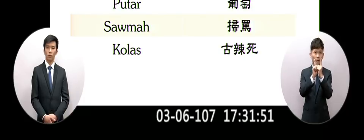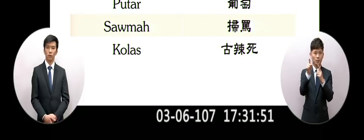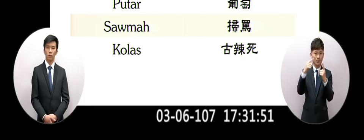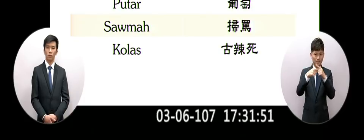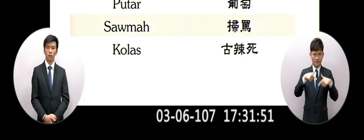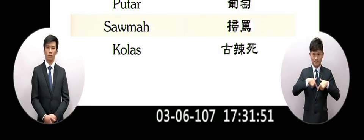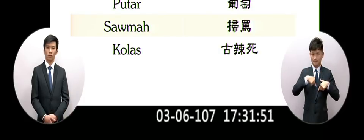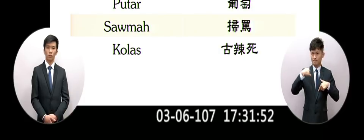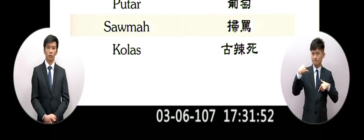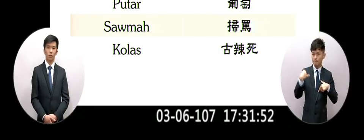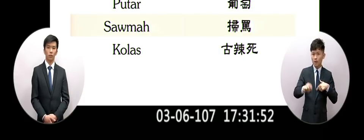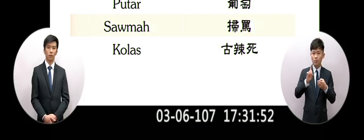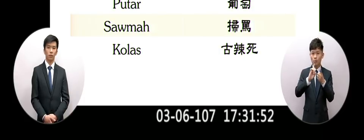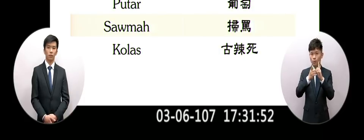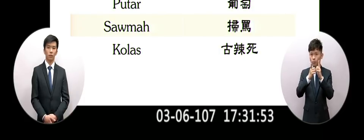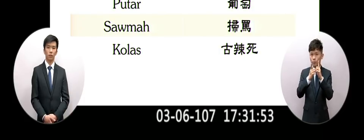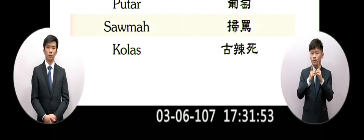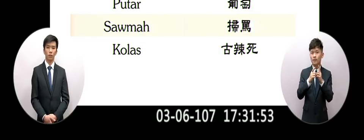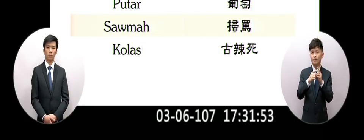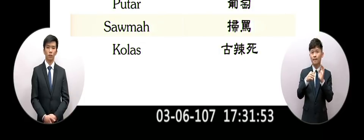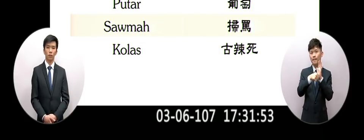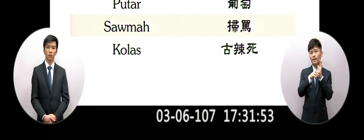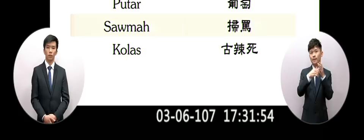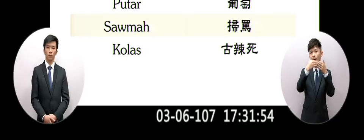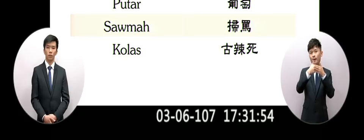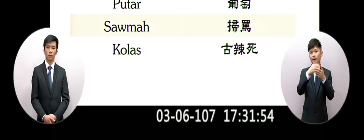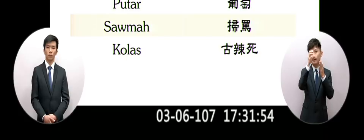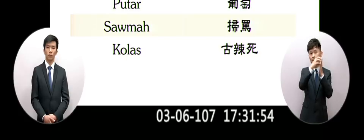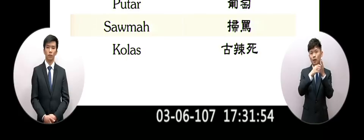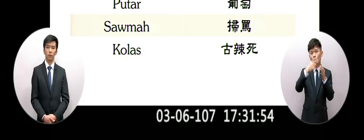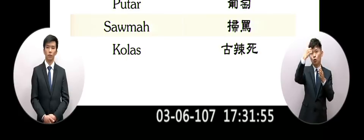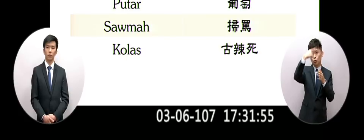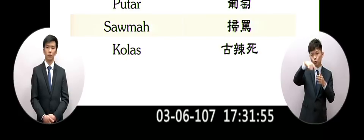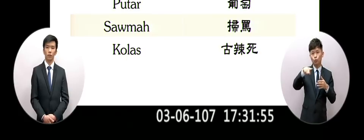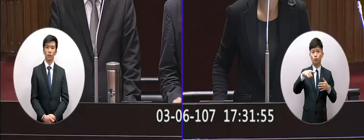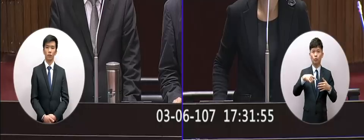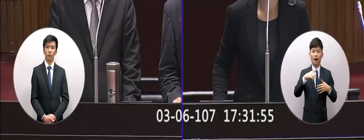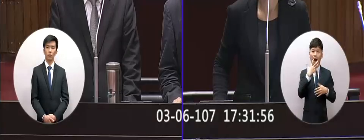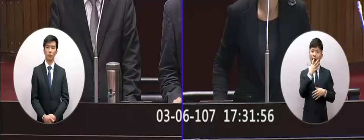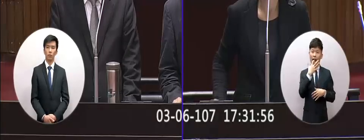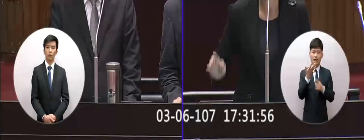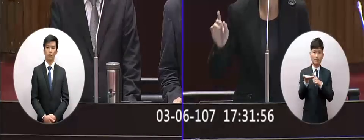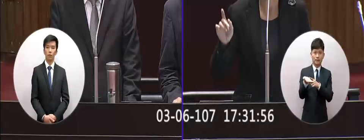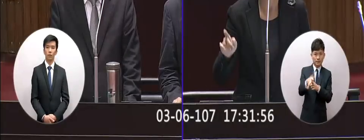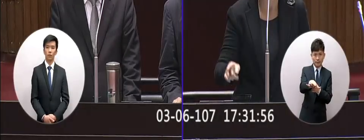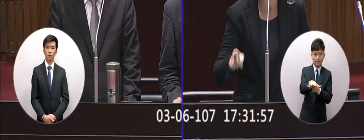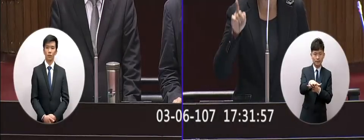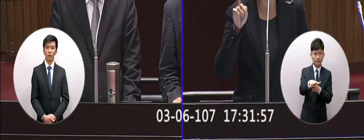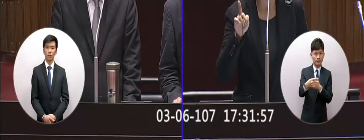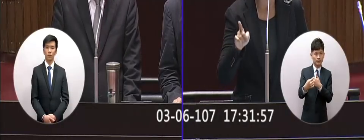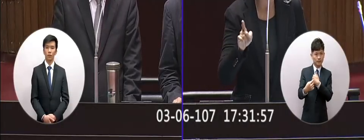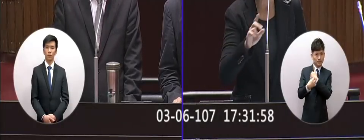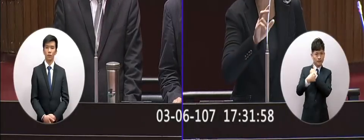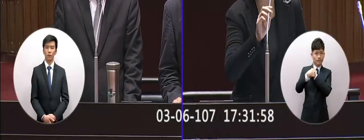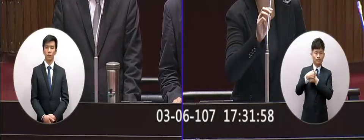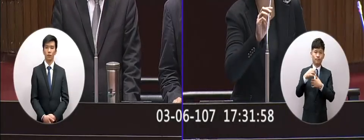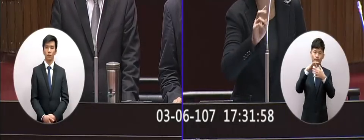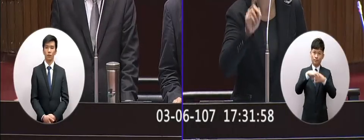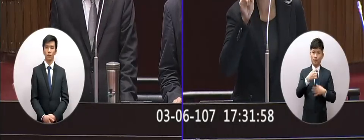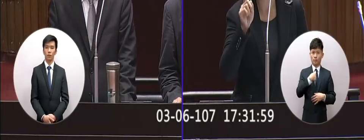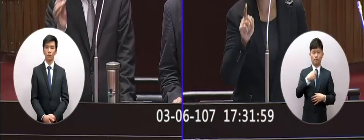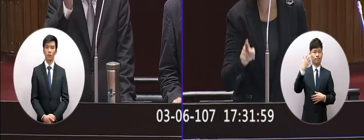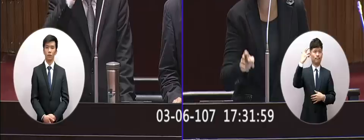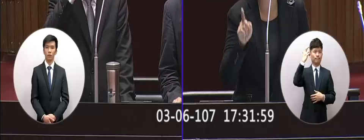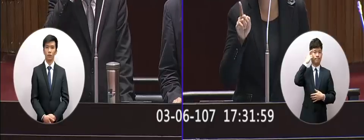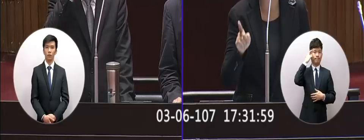好意的人刻意的把我的名字写成古辣死，死掉的死。这是为什么本席不断的坚